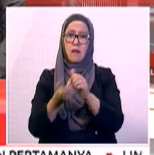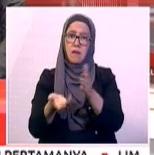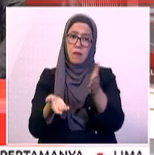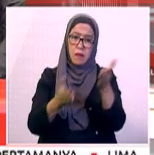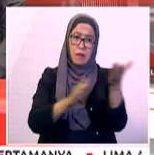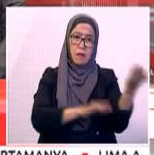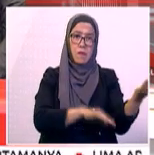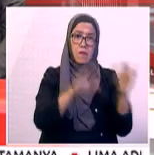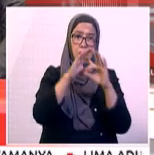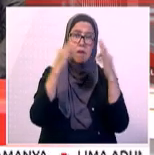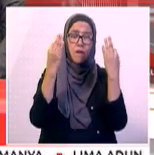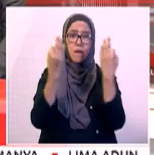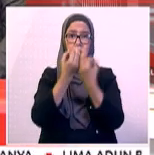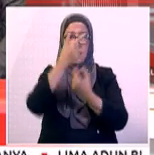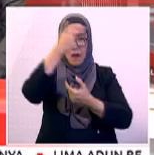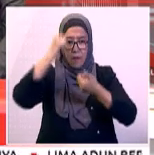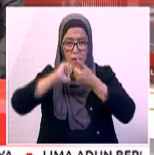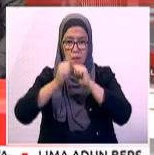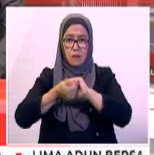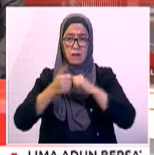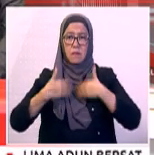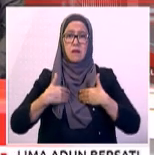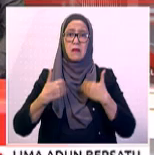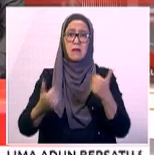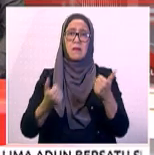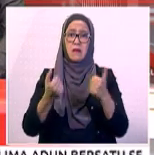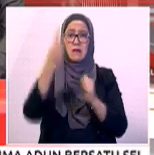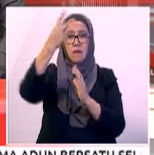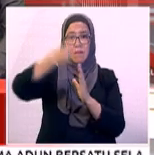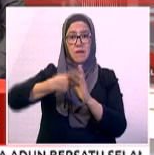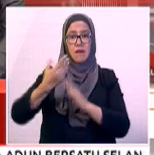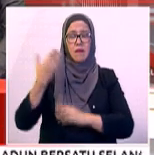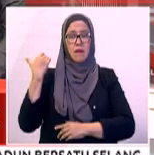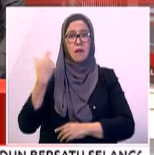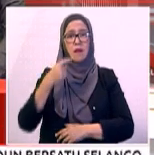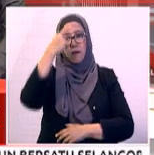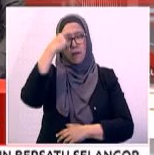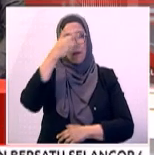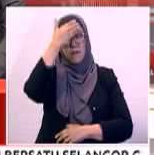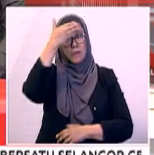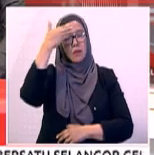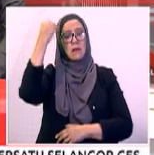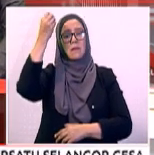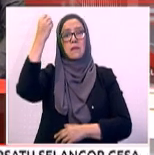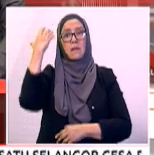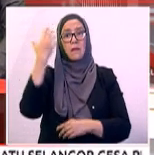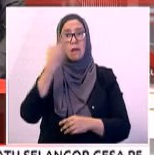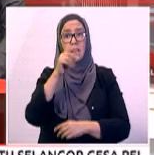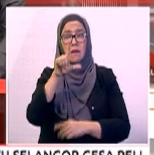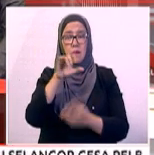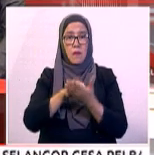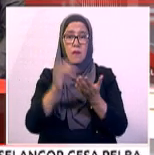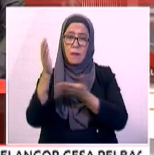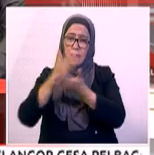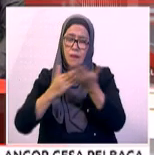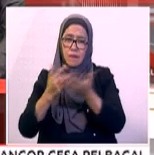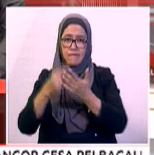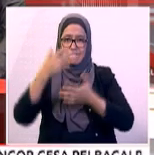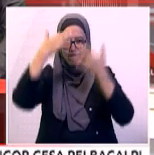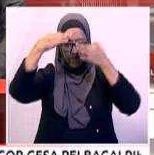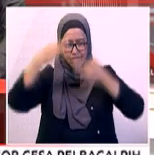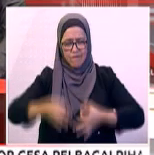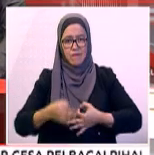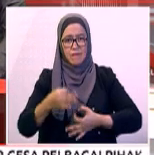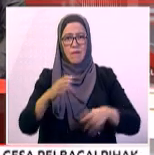krisis kesihatan lebih 2 bulan lepas. Bagi melupakan perkara itu, sebilangan penduduk mengambil keputusan berpindah ke kawasan